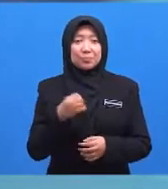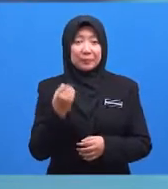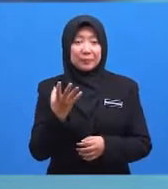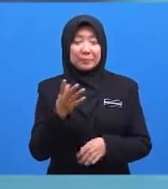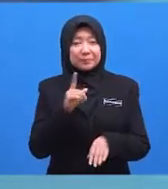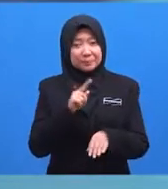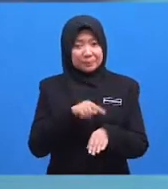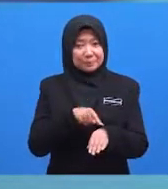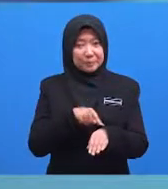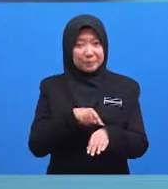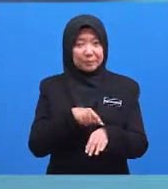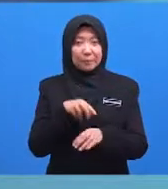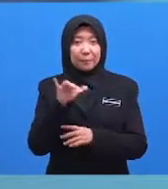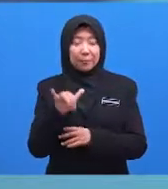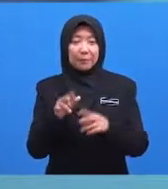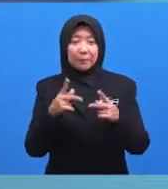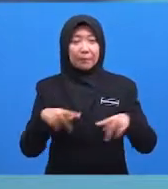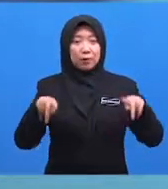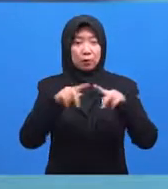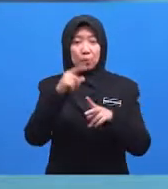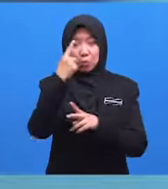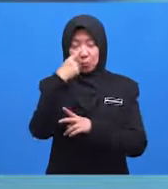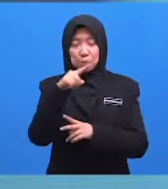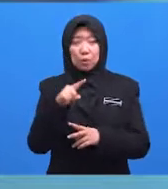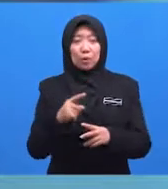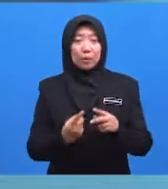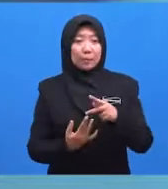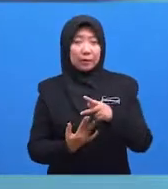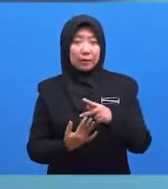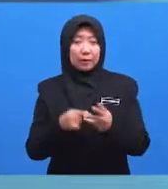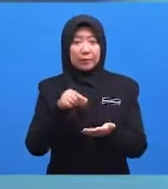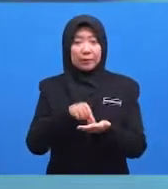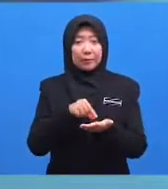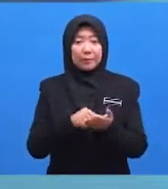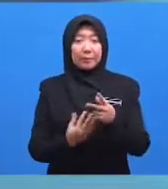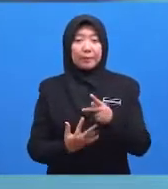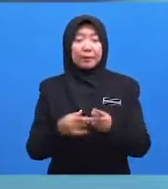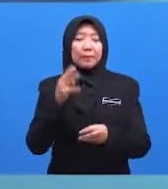Berapakah tempoh masa yang diperlukan untuk memanggang ayam panggang madu?